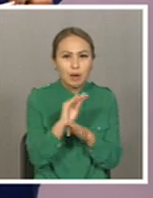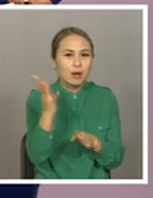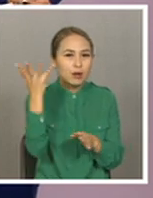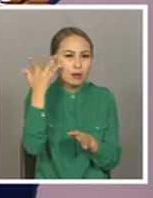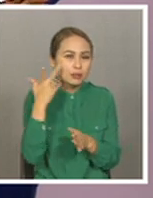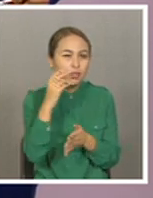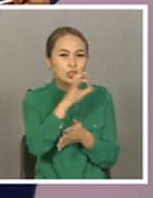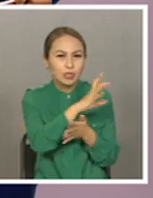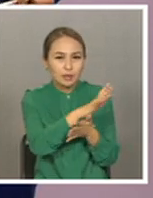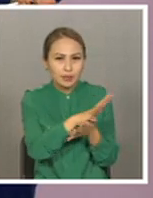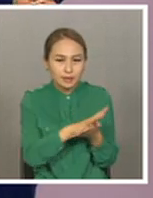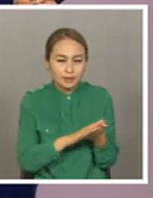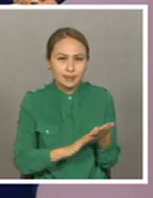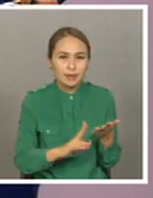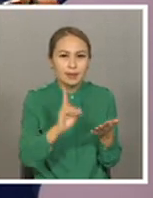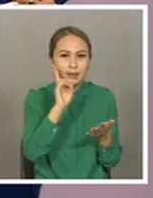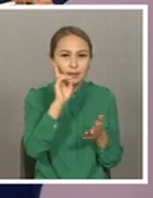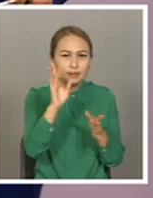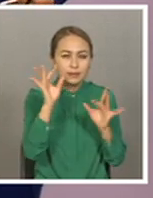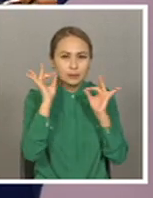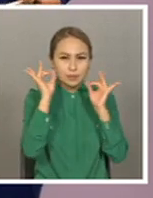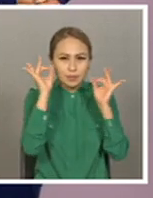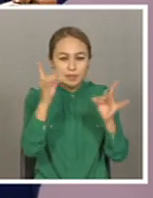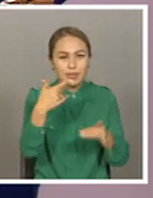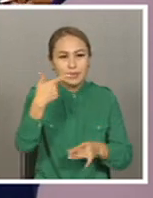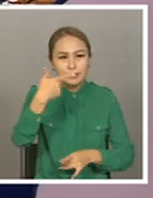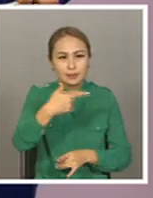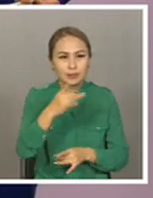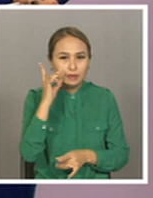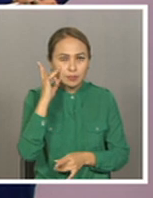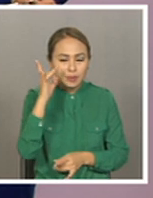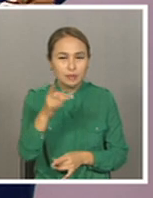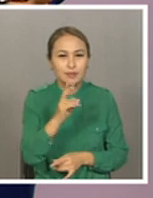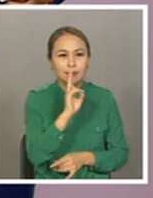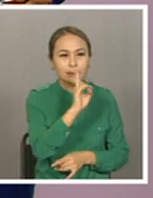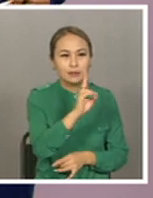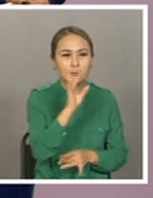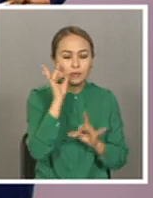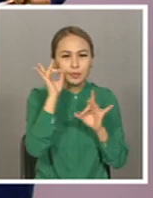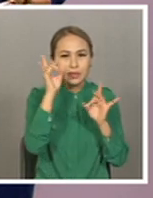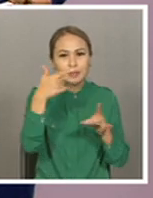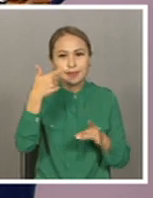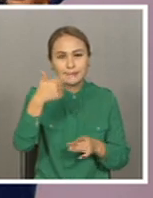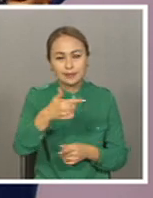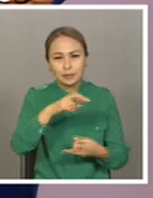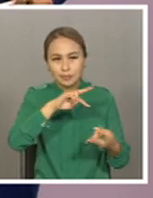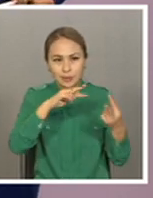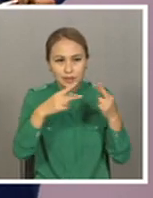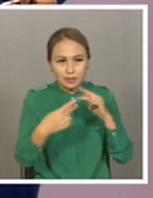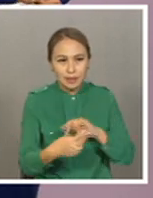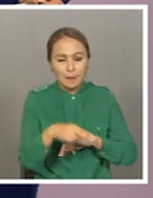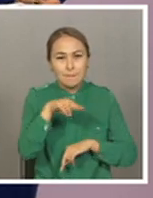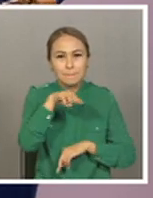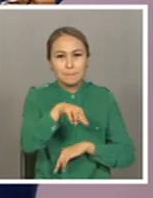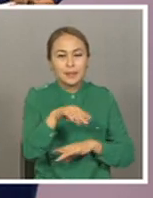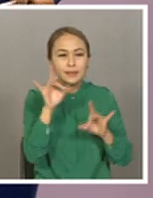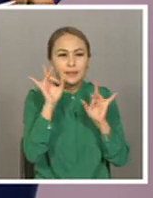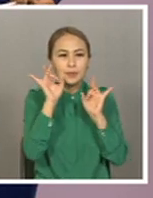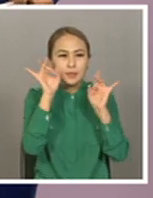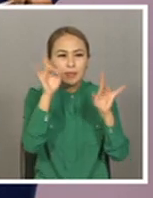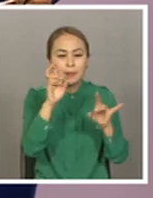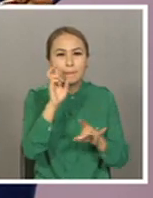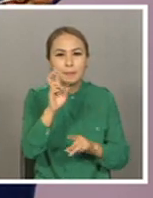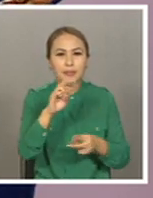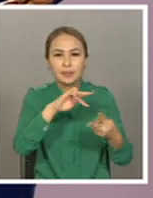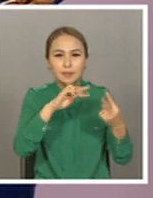кезде қ дыбысы ға дыбысына, к дыбысы г дыбысына, п дыбысы б